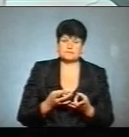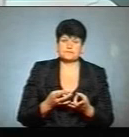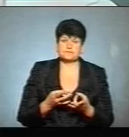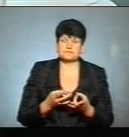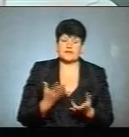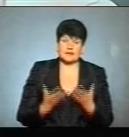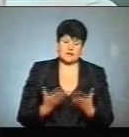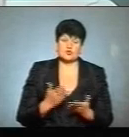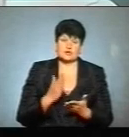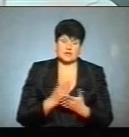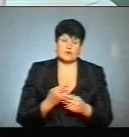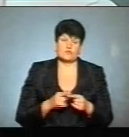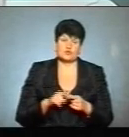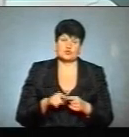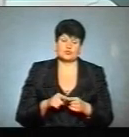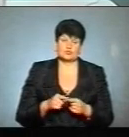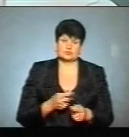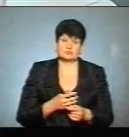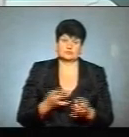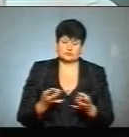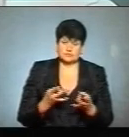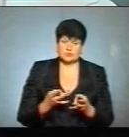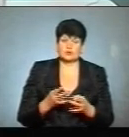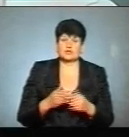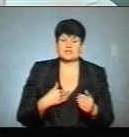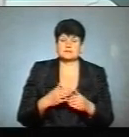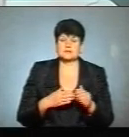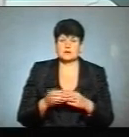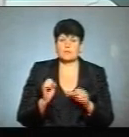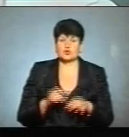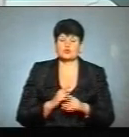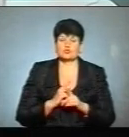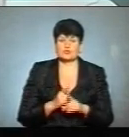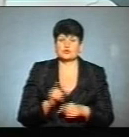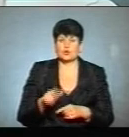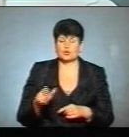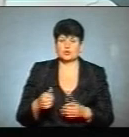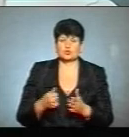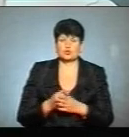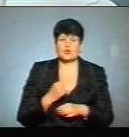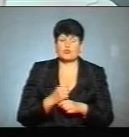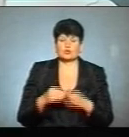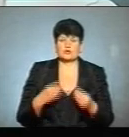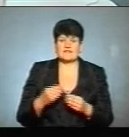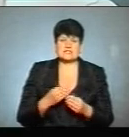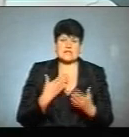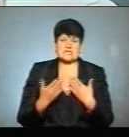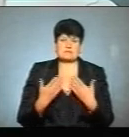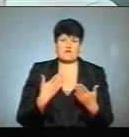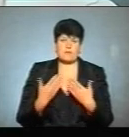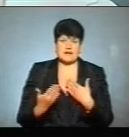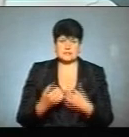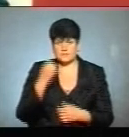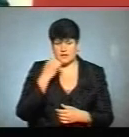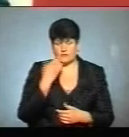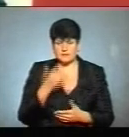є в цьому сенс, то наш фахівець може і супроводжувати людину до роботодавця на співбесіду. Я дякую